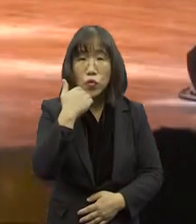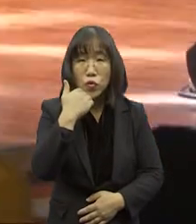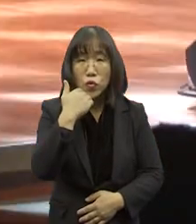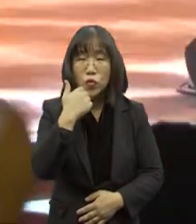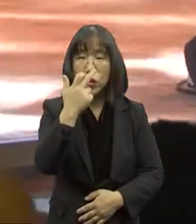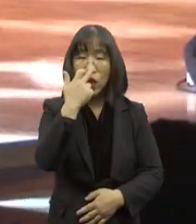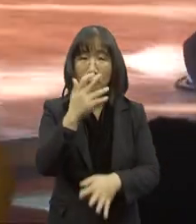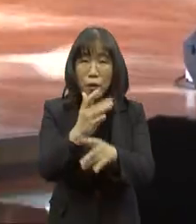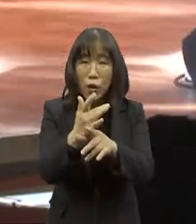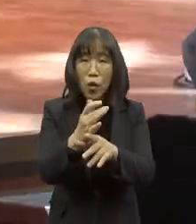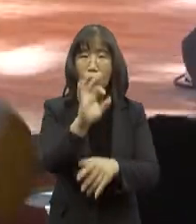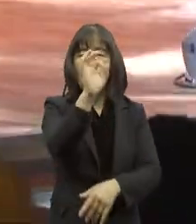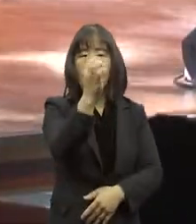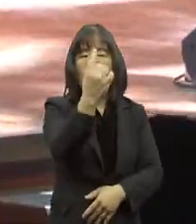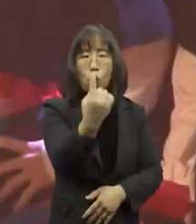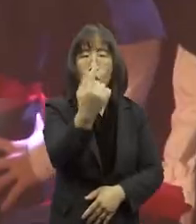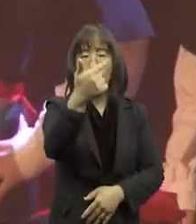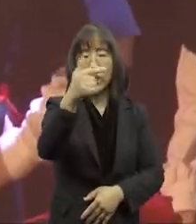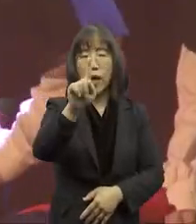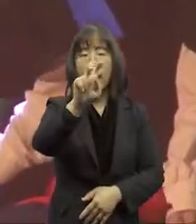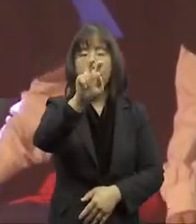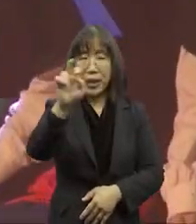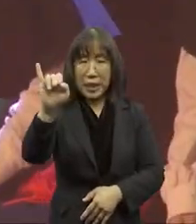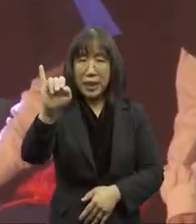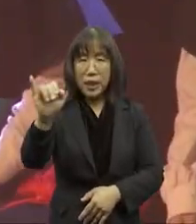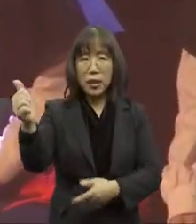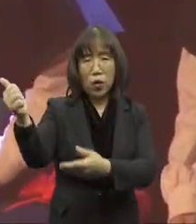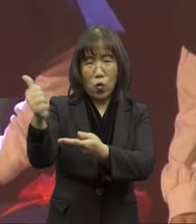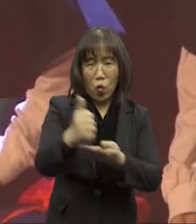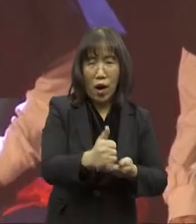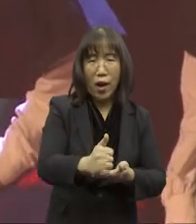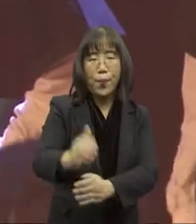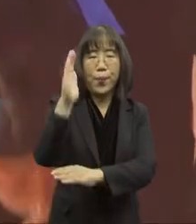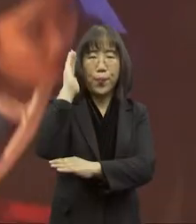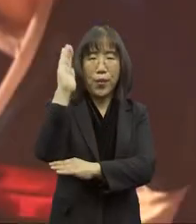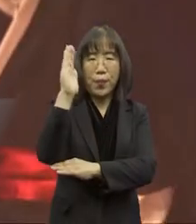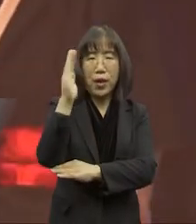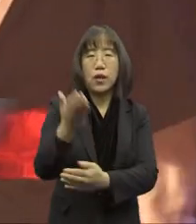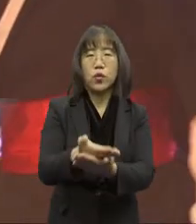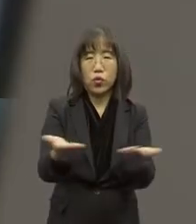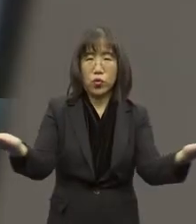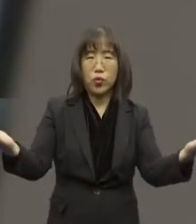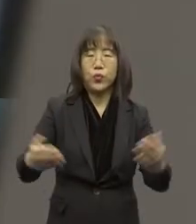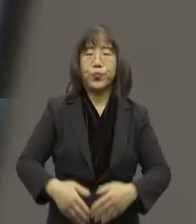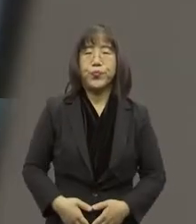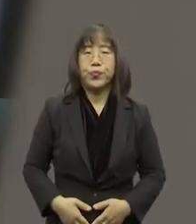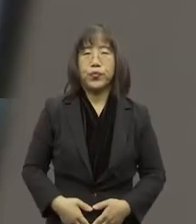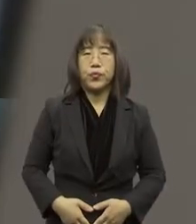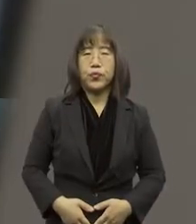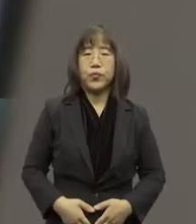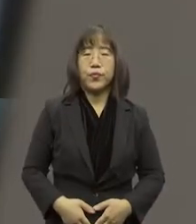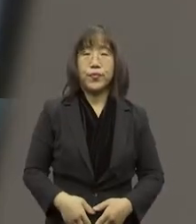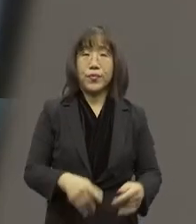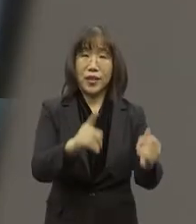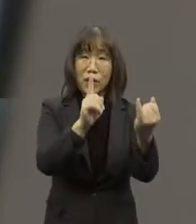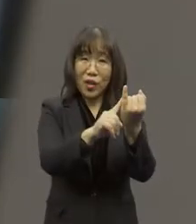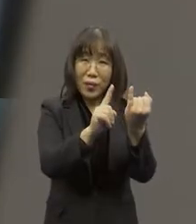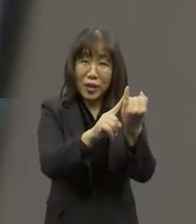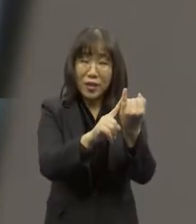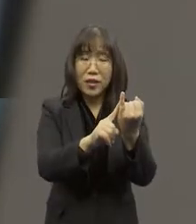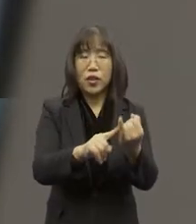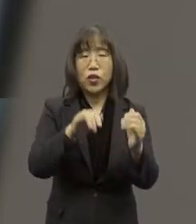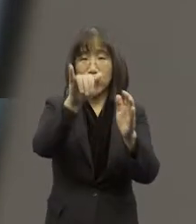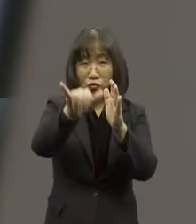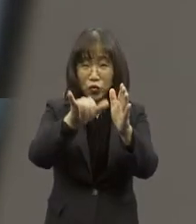희망을 전달하기 위해 개그우먼 오나미의 너의 토크 소리가 들려 강연도 진행됩니다. 특히 개그우먼